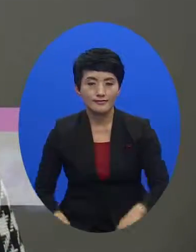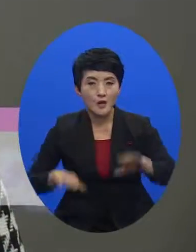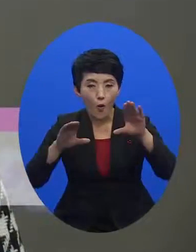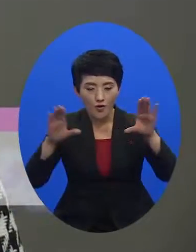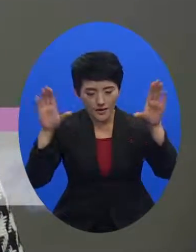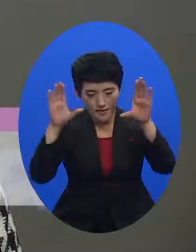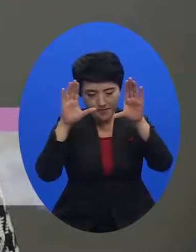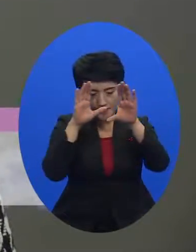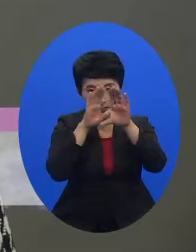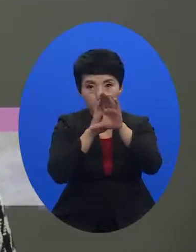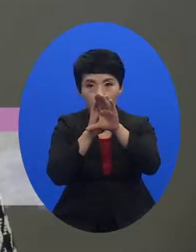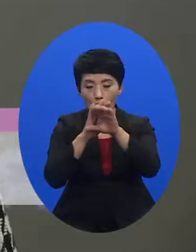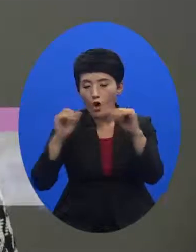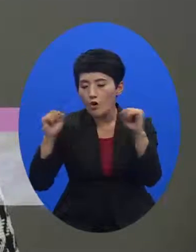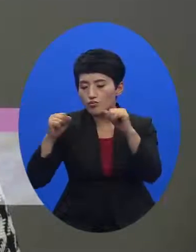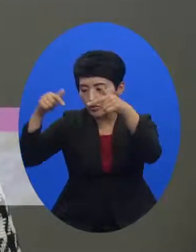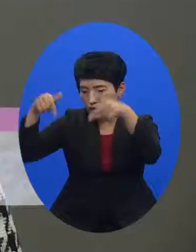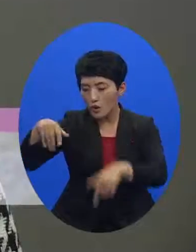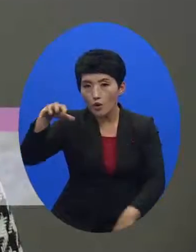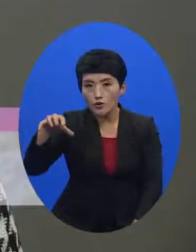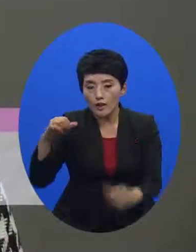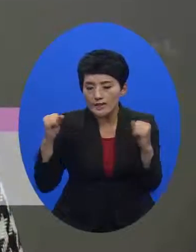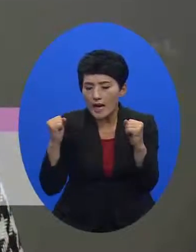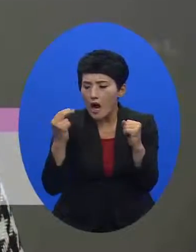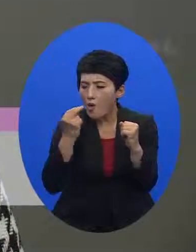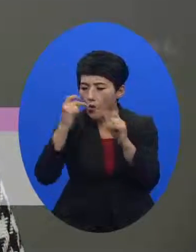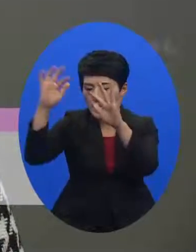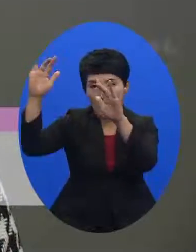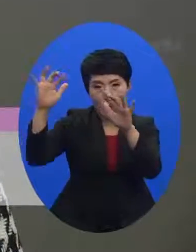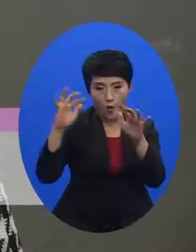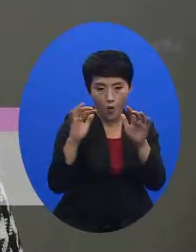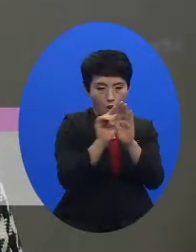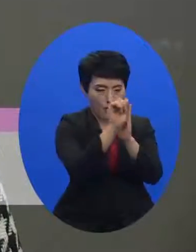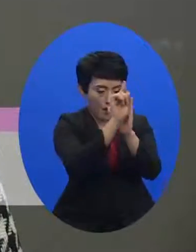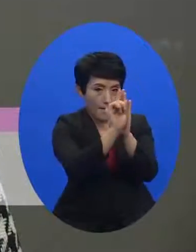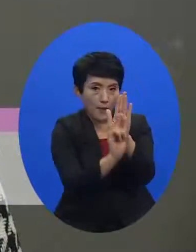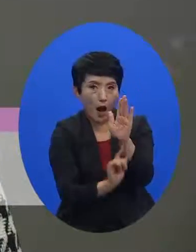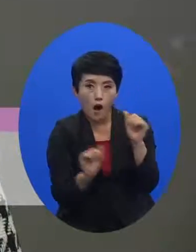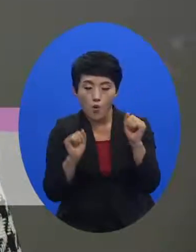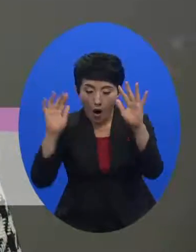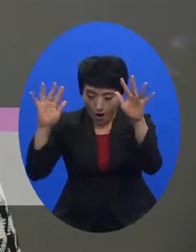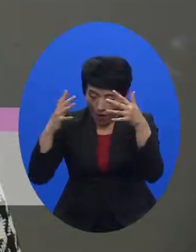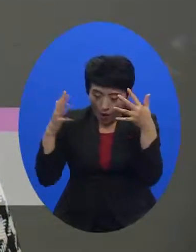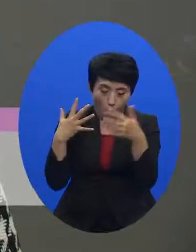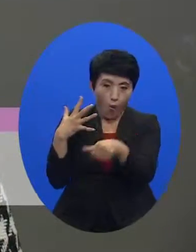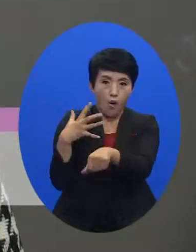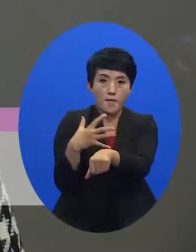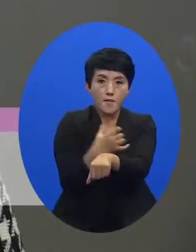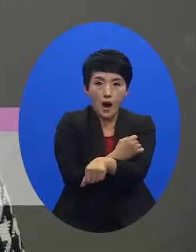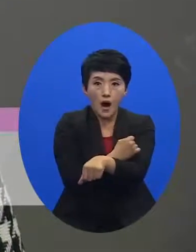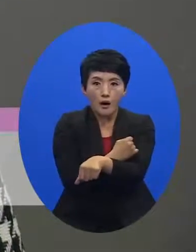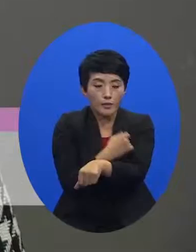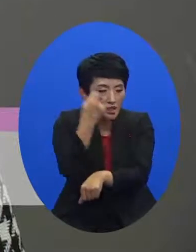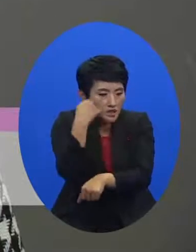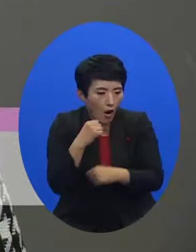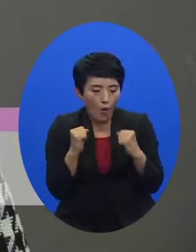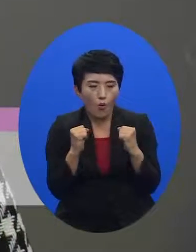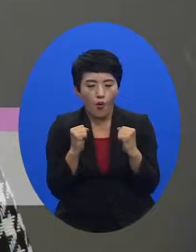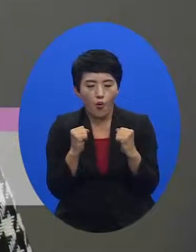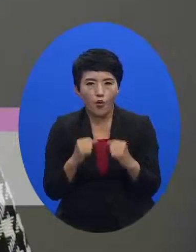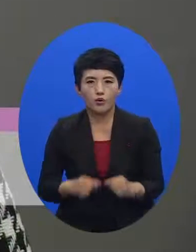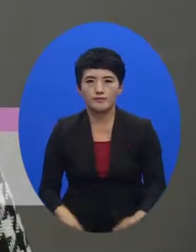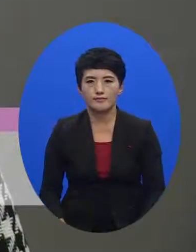오늘 밤부터 북서쪽에서 찬공기가 남하하면서 기온이 떨어지고 찬 바람도 강하게 불어 체감온도는 더욱